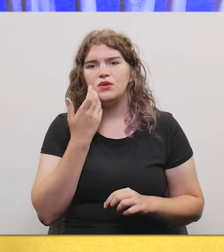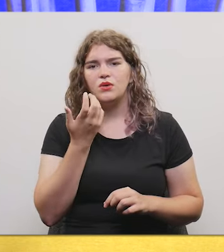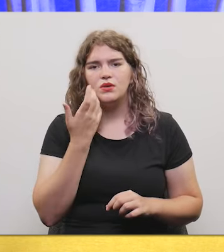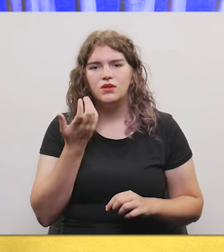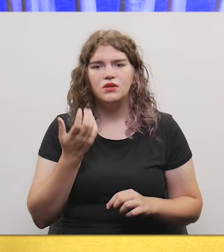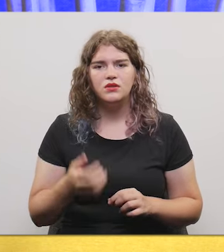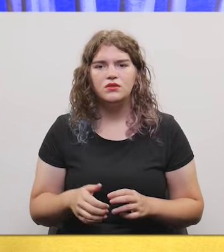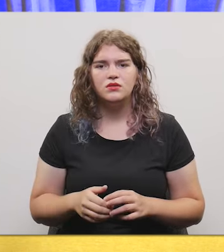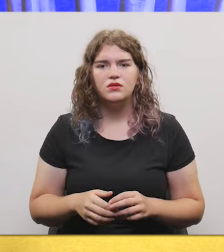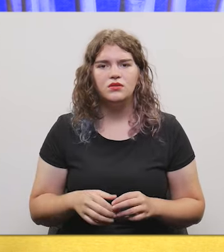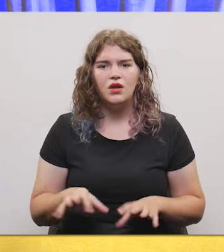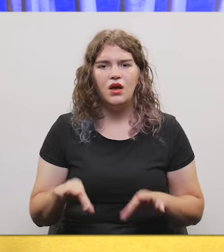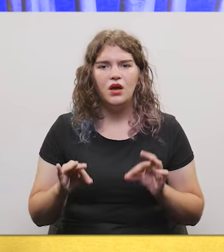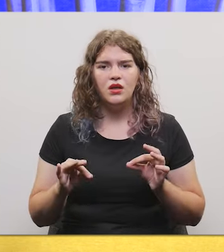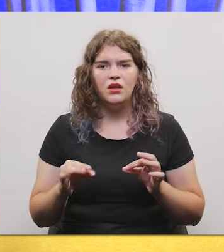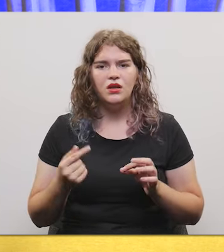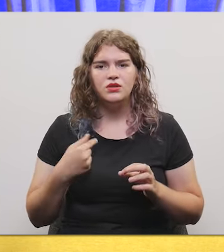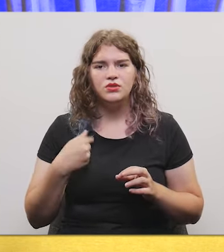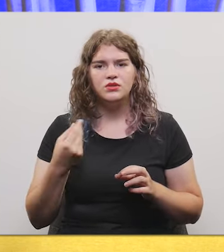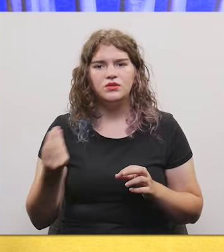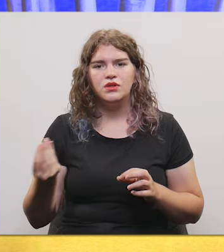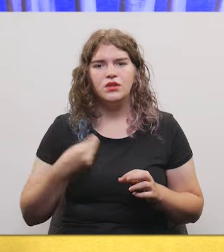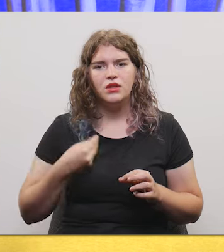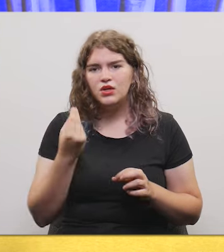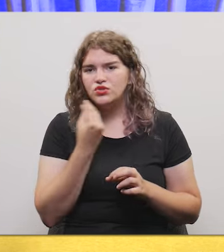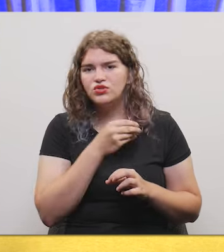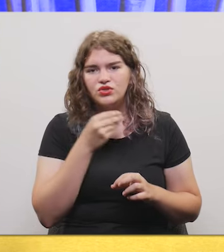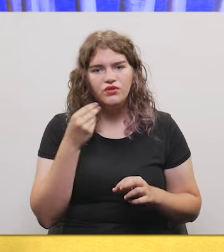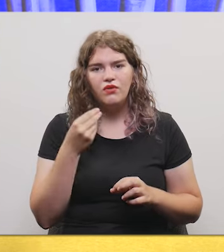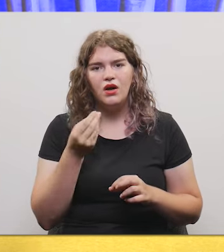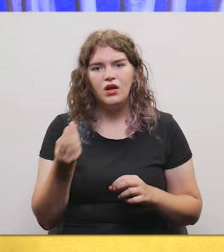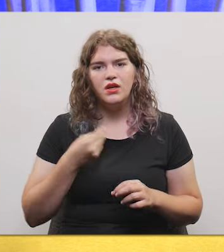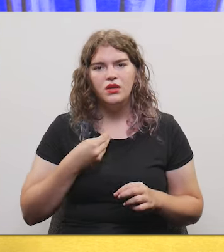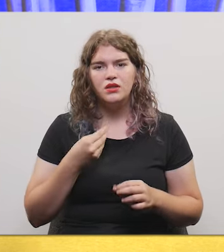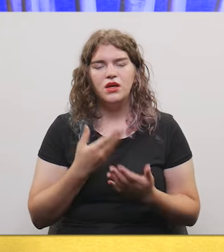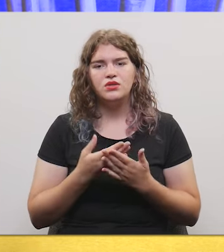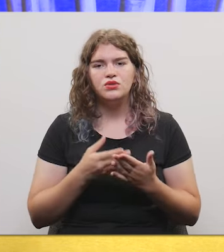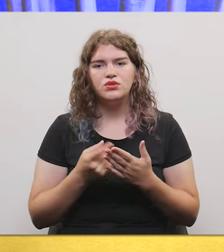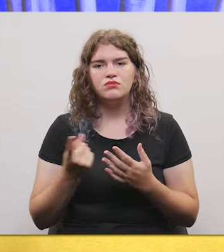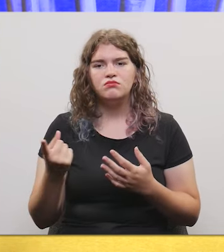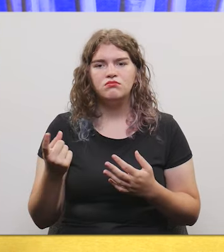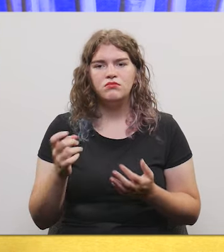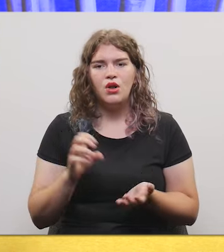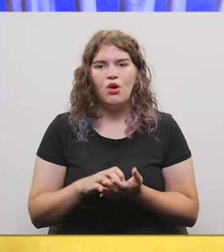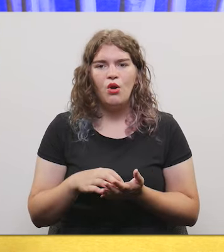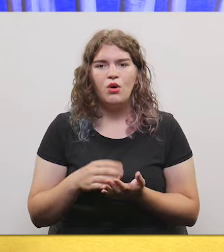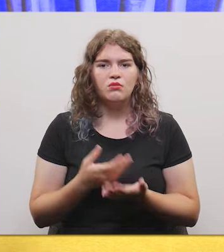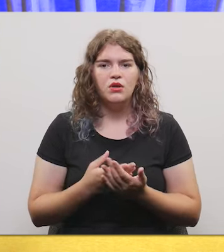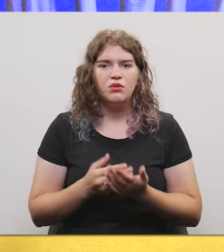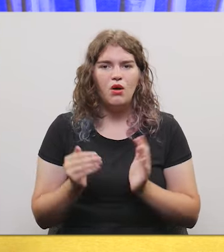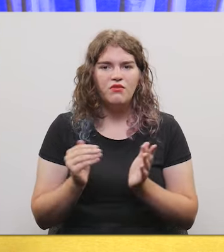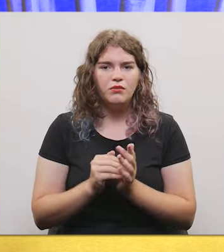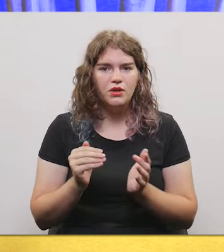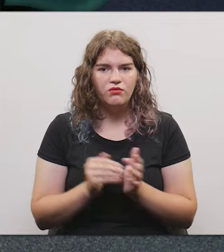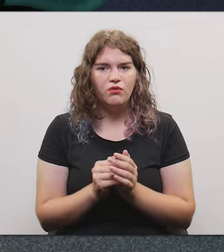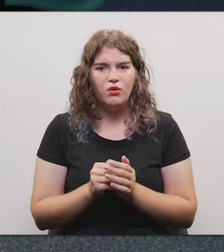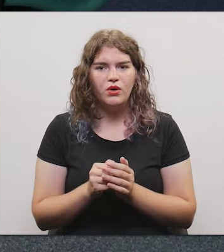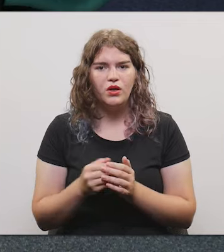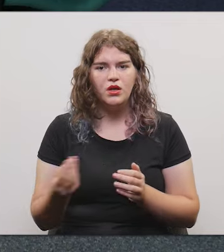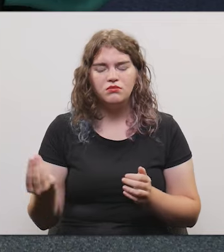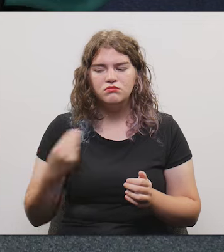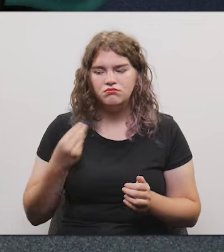cred că Dumnezeu, când alege să ne dea ceva, ne dă și resursele de care avem nevoie.